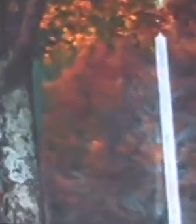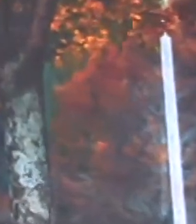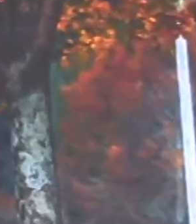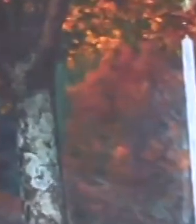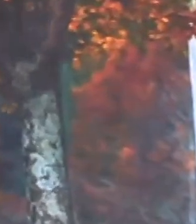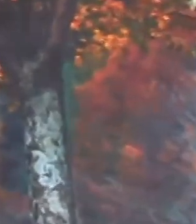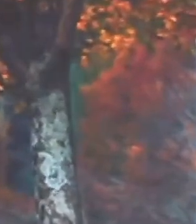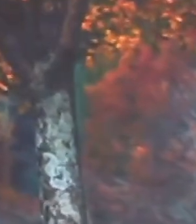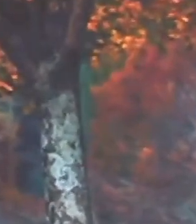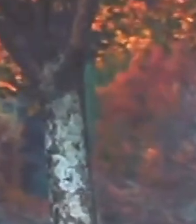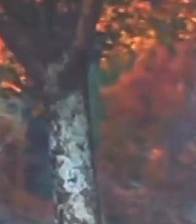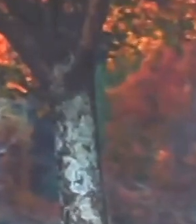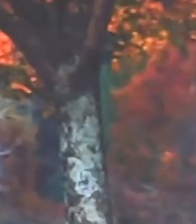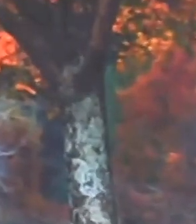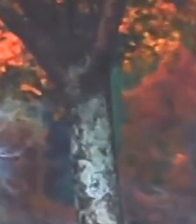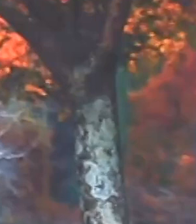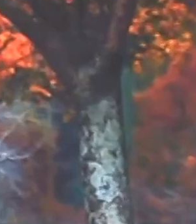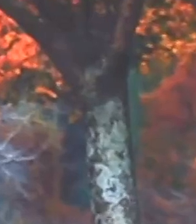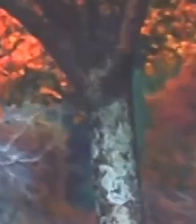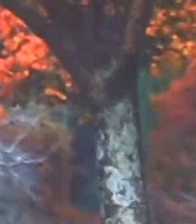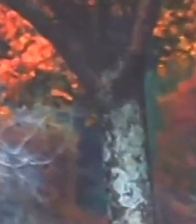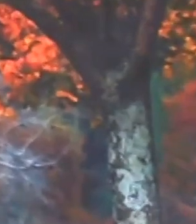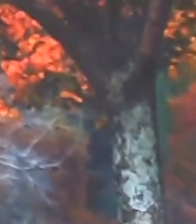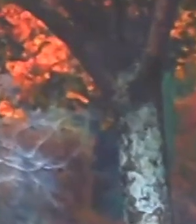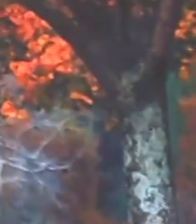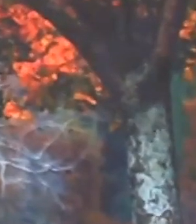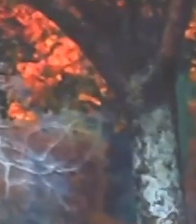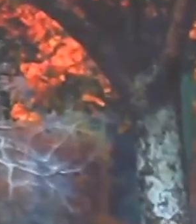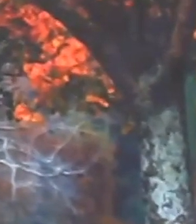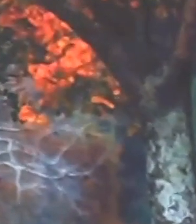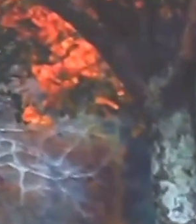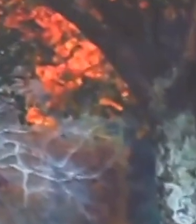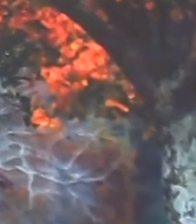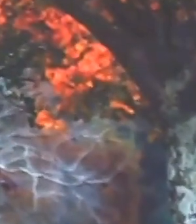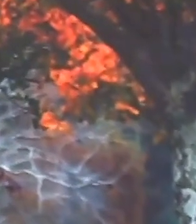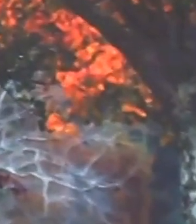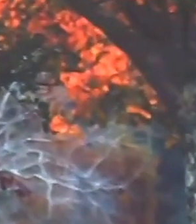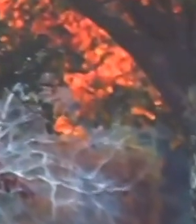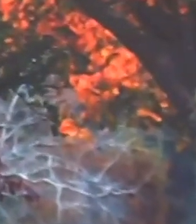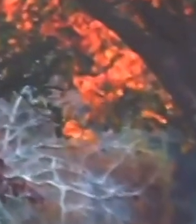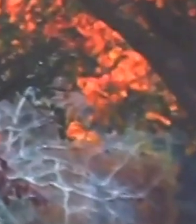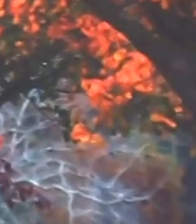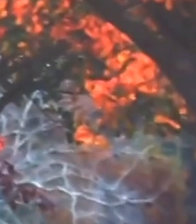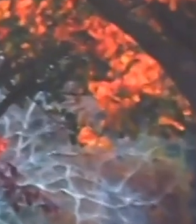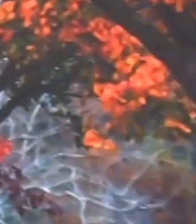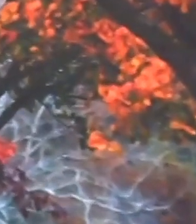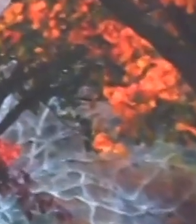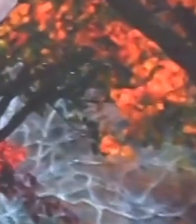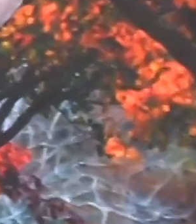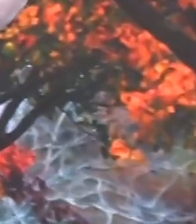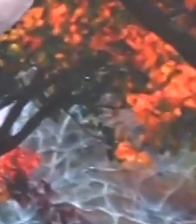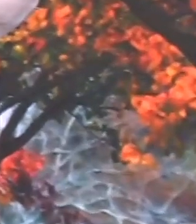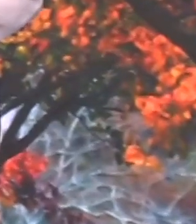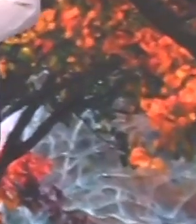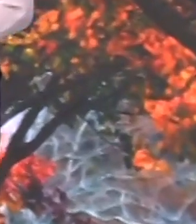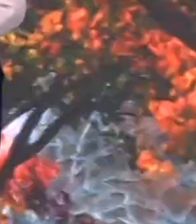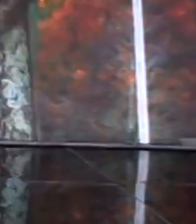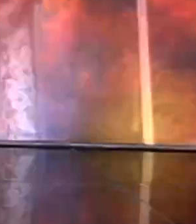бағанасы Шымкент пен Алматыда түнде 9-2 градус жылы, күндіз Шымкентте плюс 19, Алматыда 13 градус